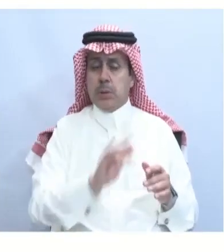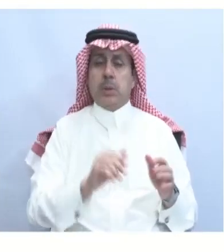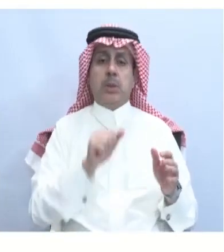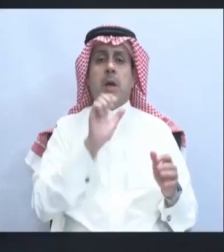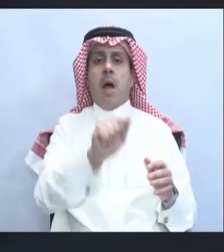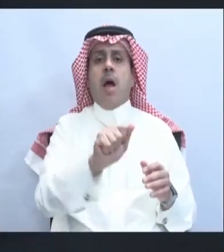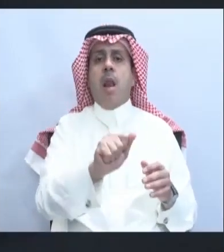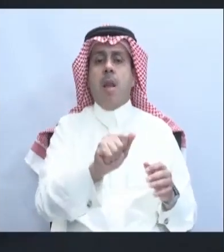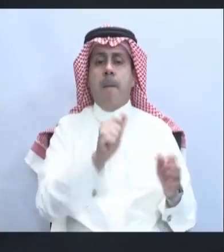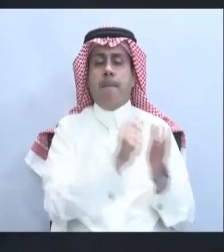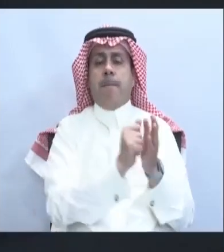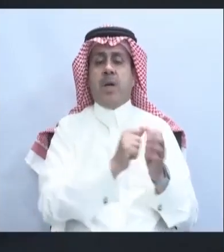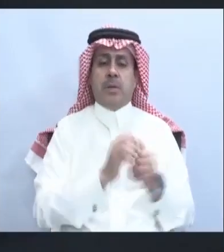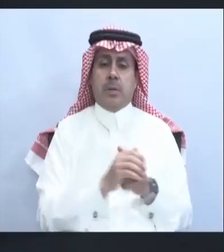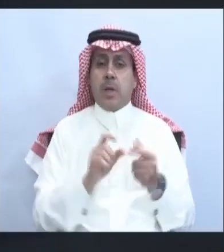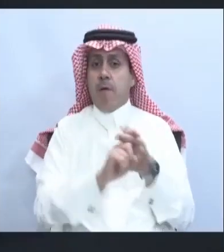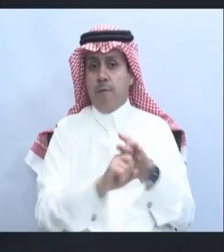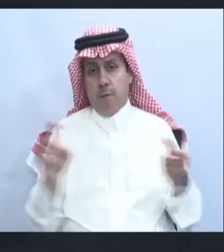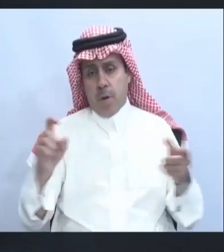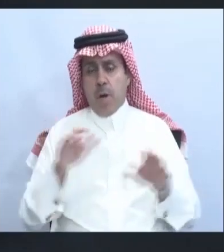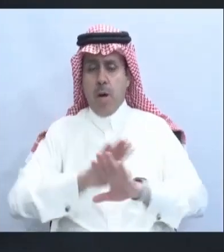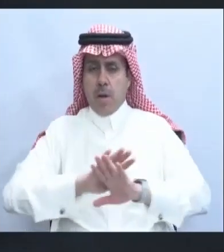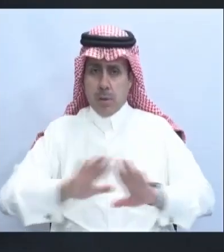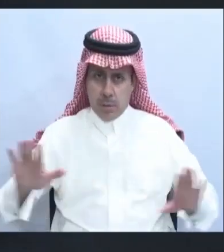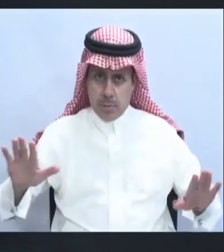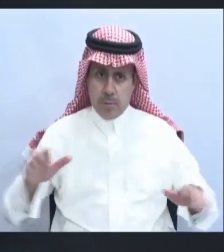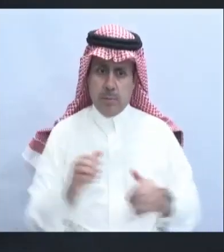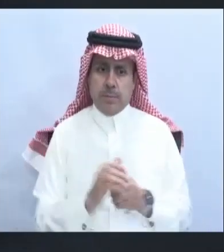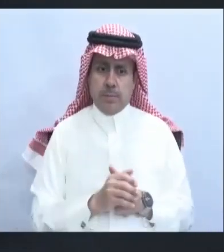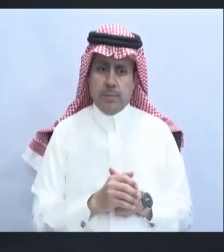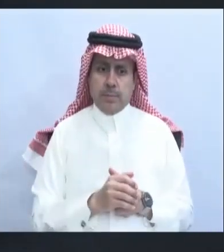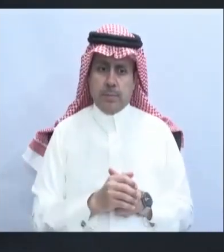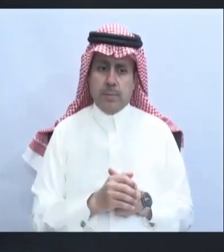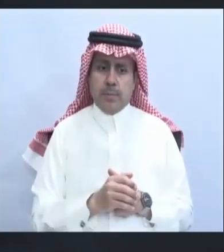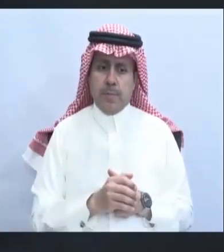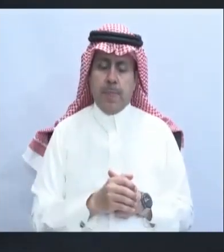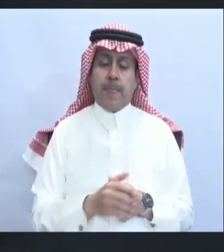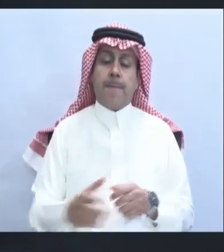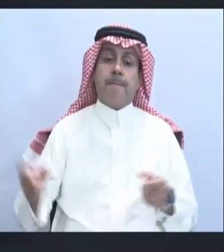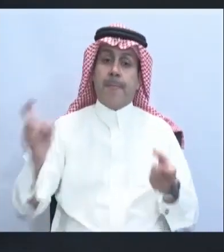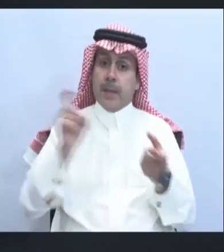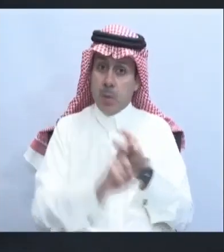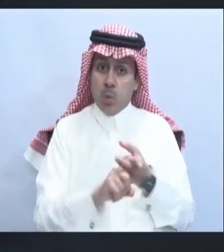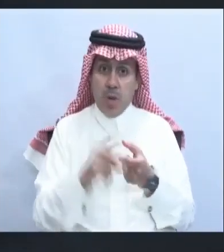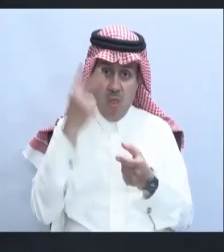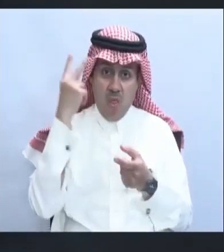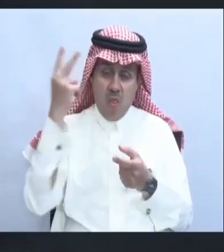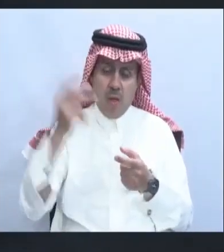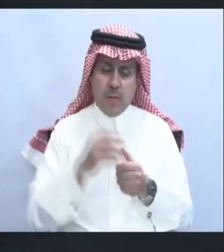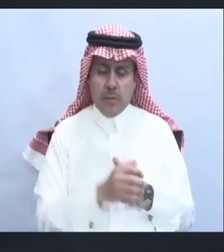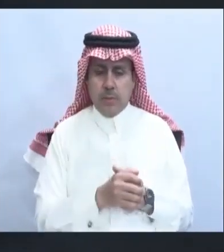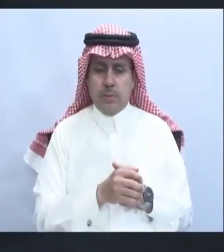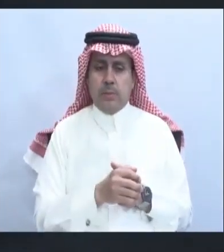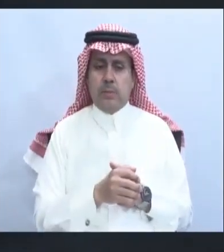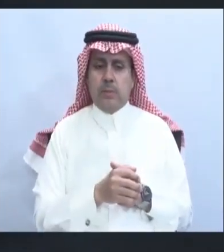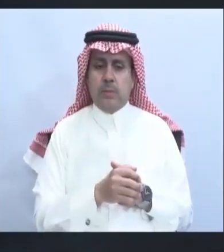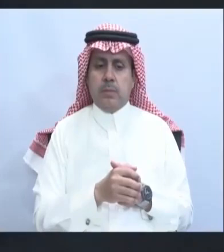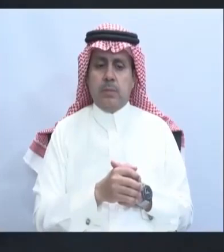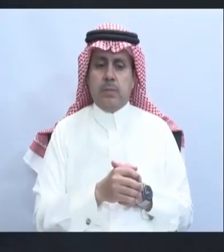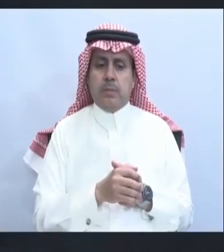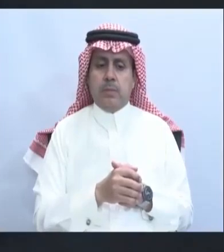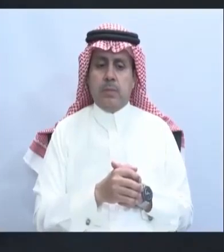لانه اصبحت فرقه بينهما ولا رجعه الا ان تنكح زوجا غيره